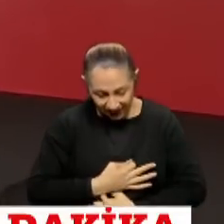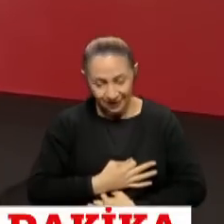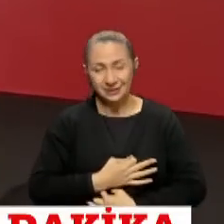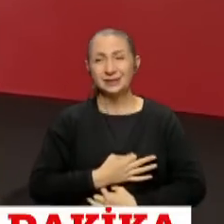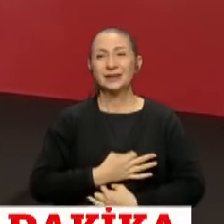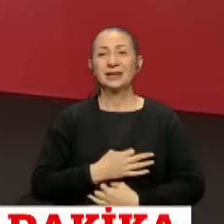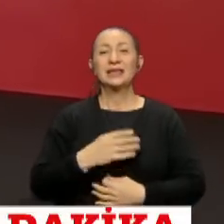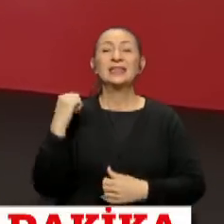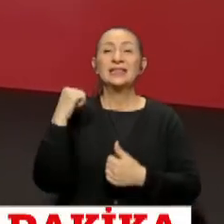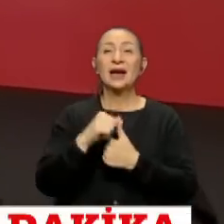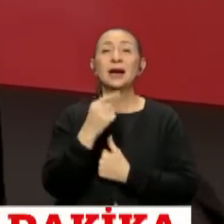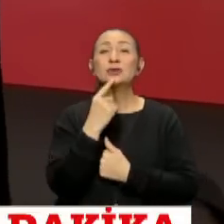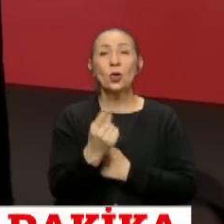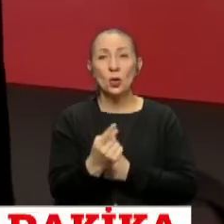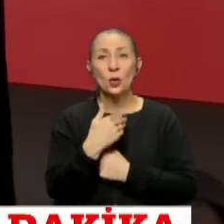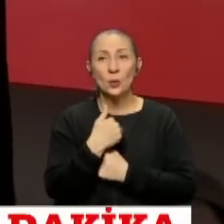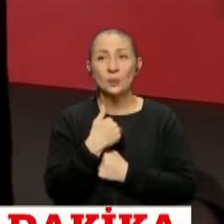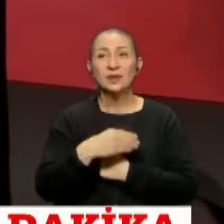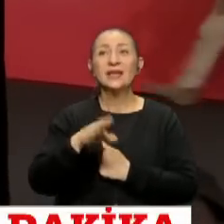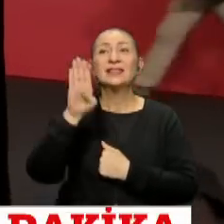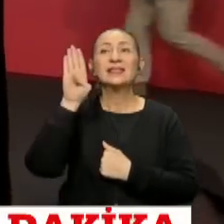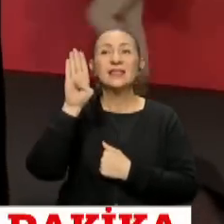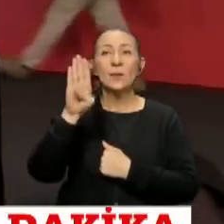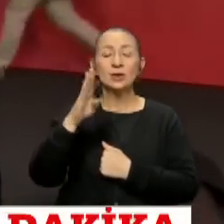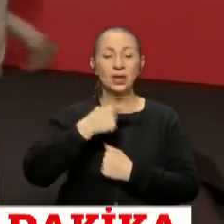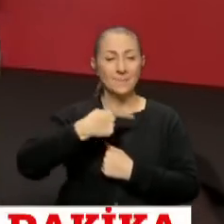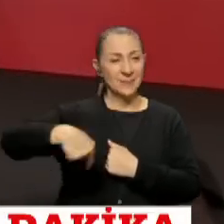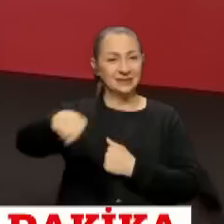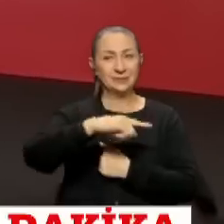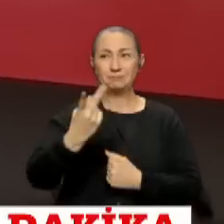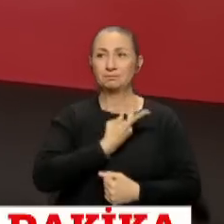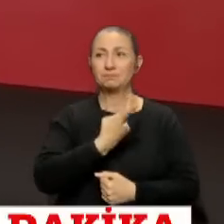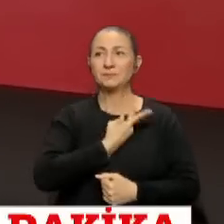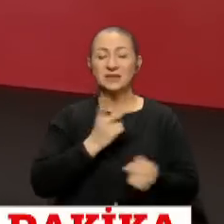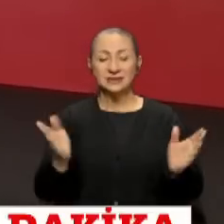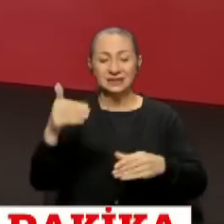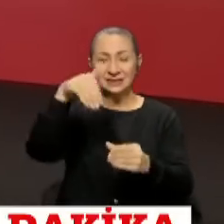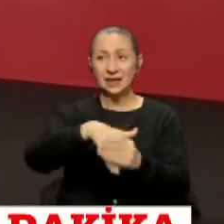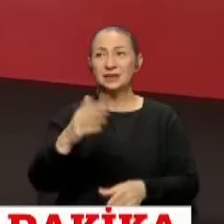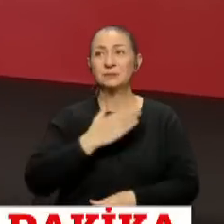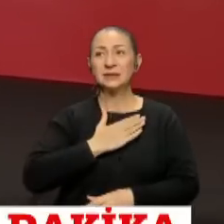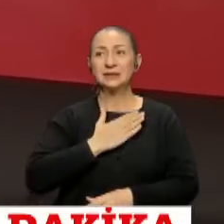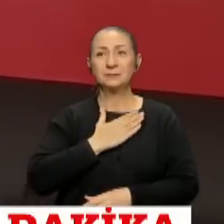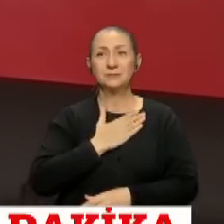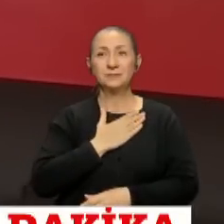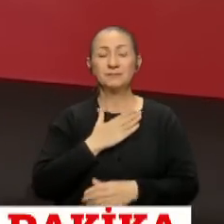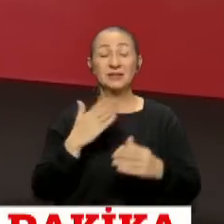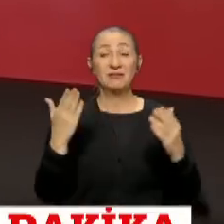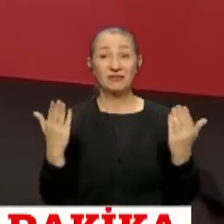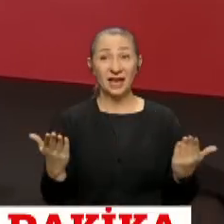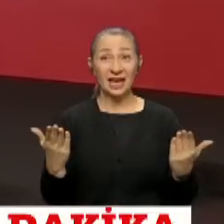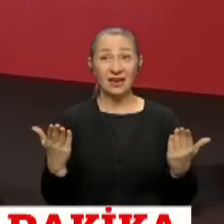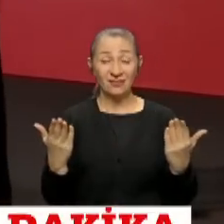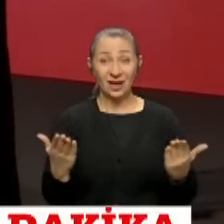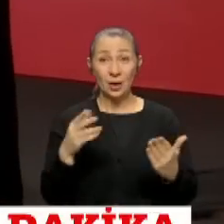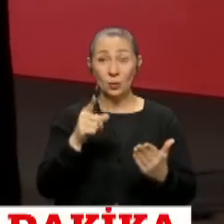sunuyorum. Tekrar söylüyorum. Demokrasi bizimdir. Sandık bizimdir.